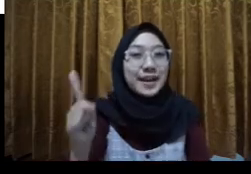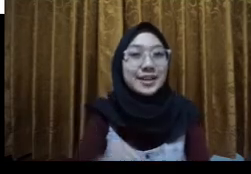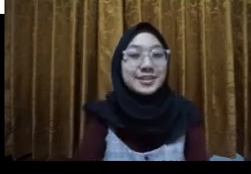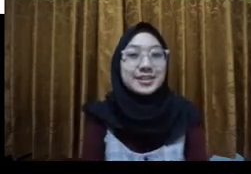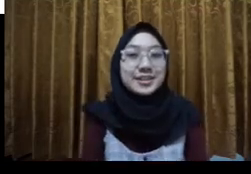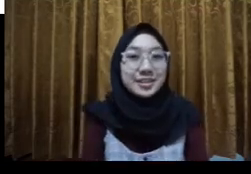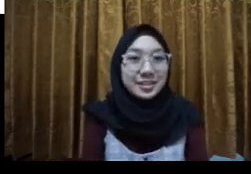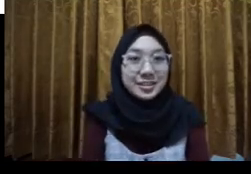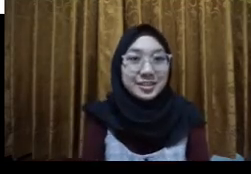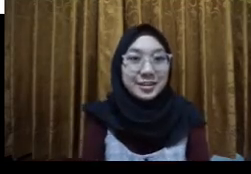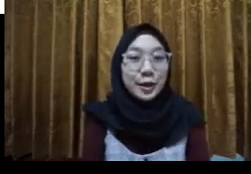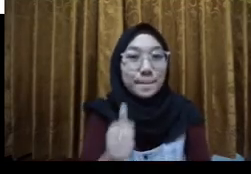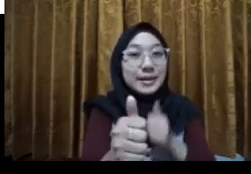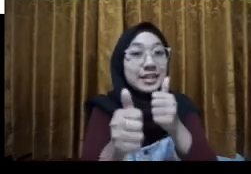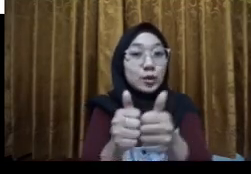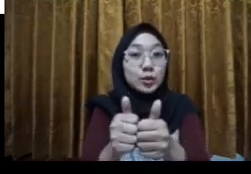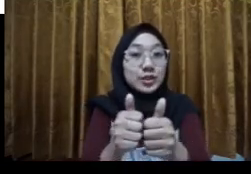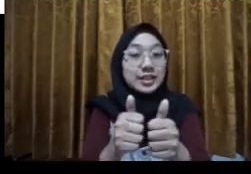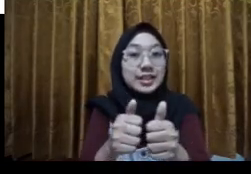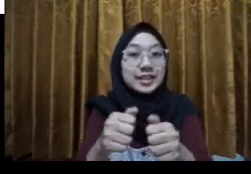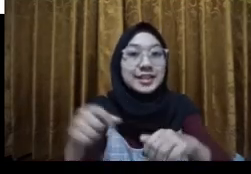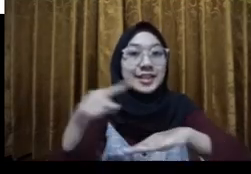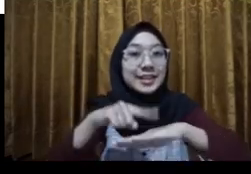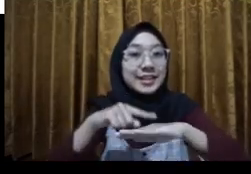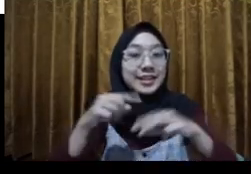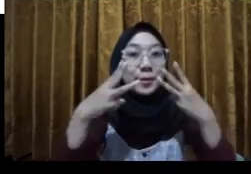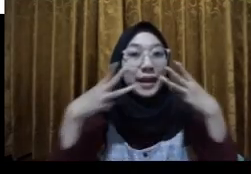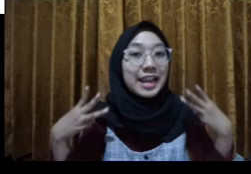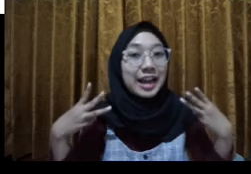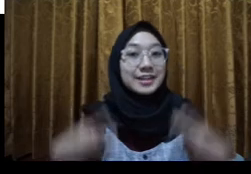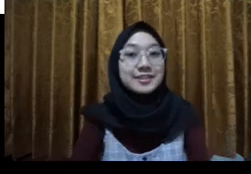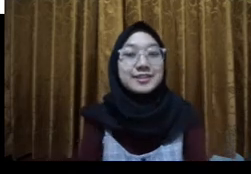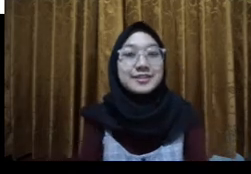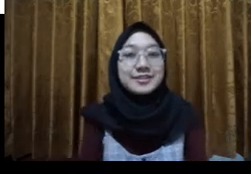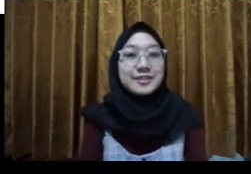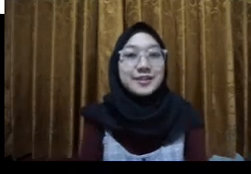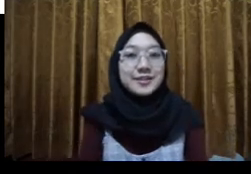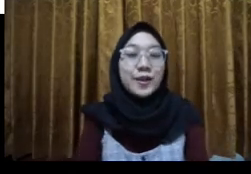Waktu itu pertama kali saya mengikutinya di Malang saat saya masih kuliah.